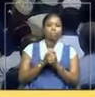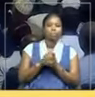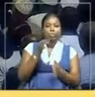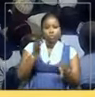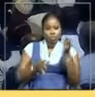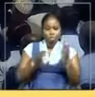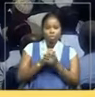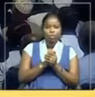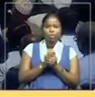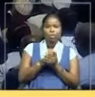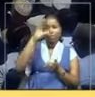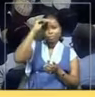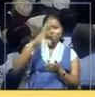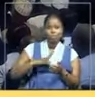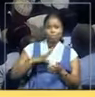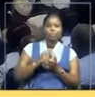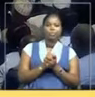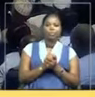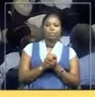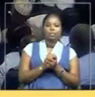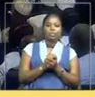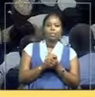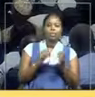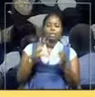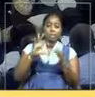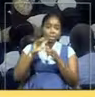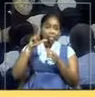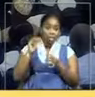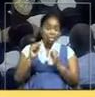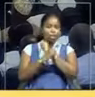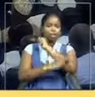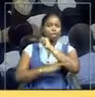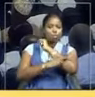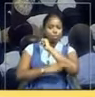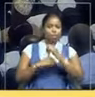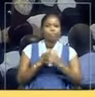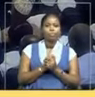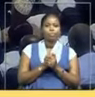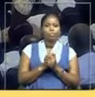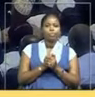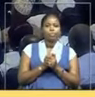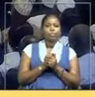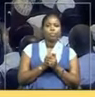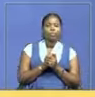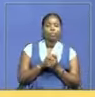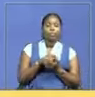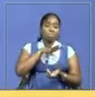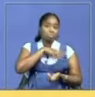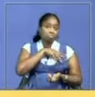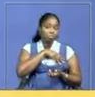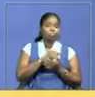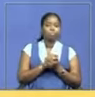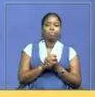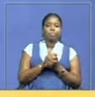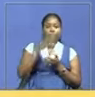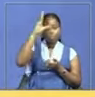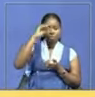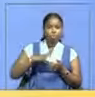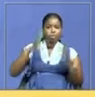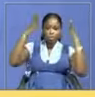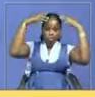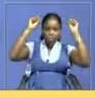Médiateur de la République messieurs les officiers généraux monsieur le Président de